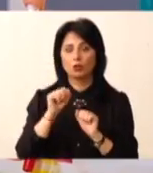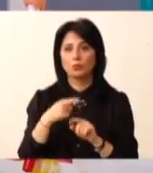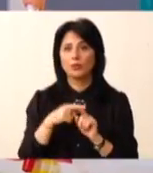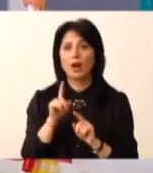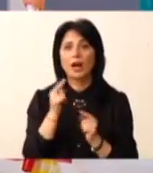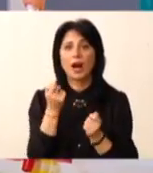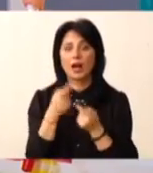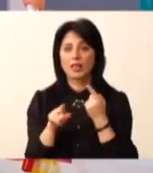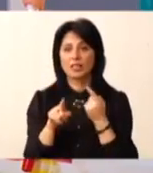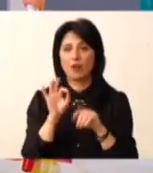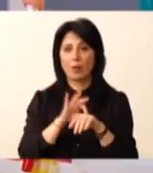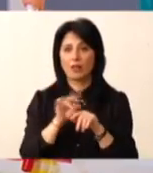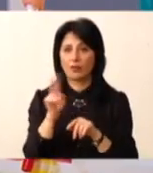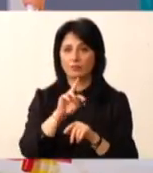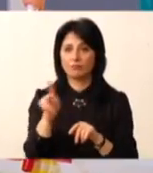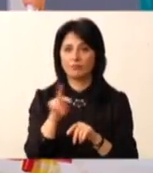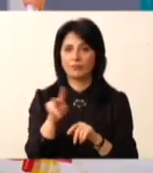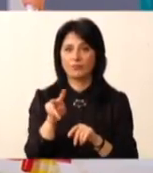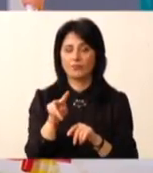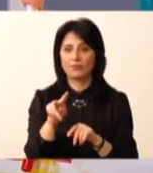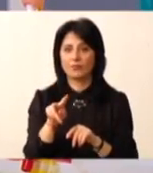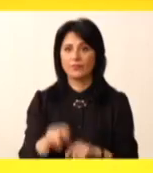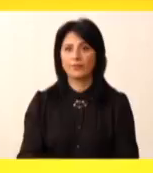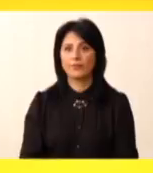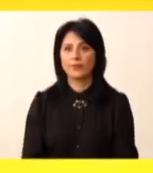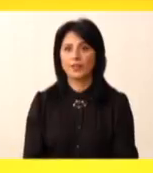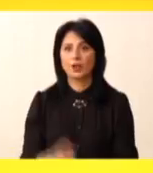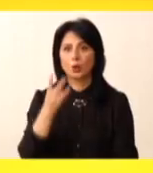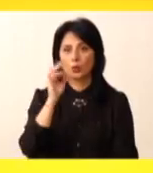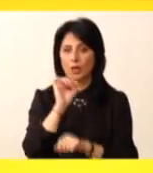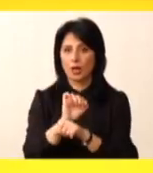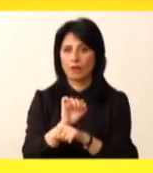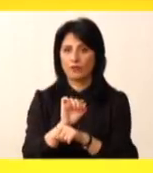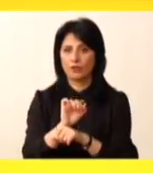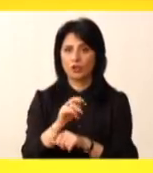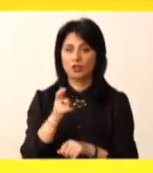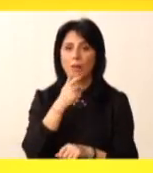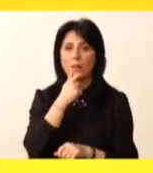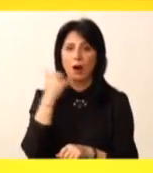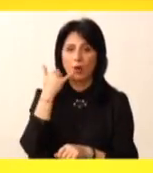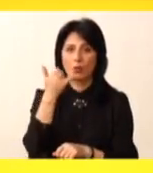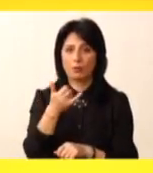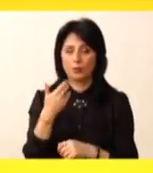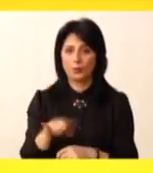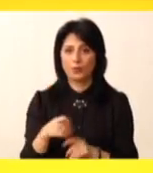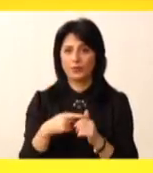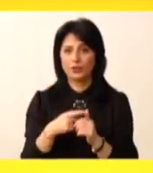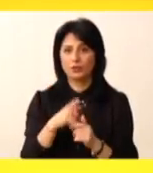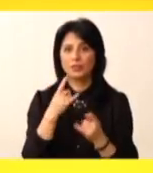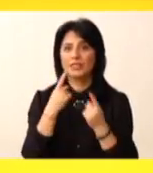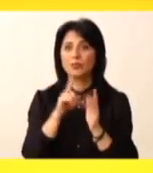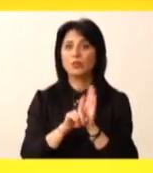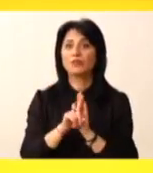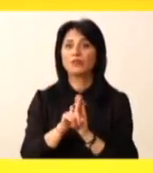რა განასხვავებს ამ დაავადებებს ერთმანეთისგან? მაიკ, უნდა გავჩერდეთ, აგ იმიტომ მაყურებელი უკვე გველოდება თქვენი